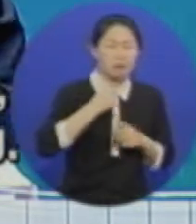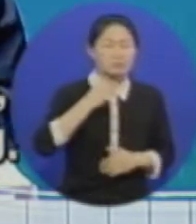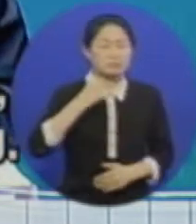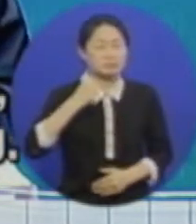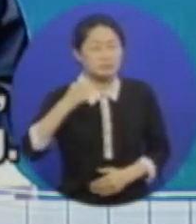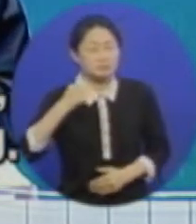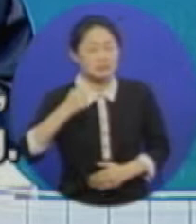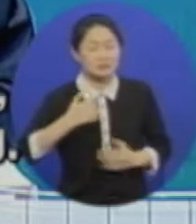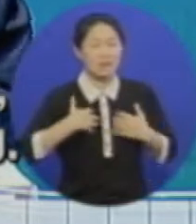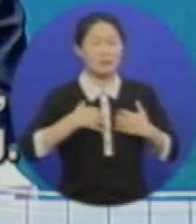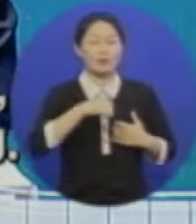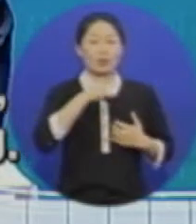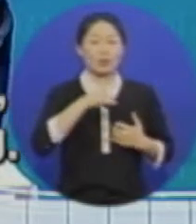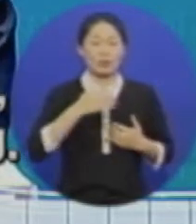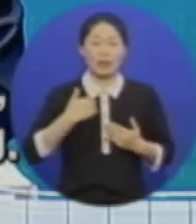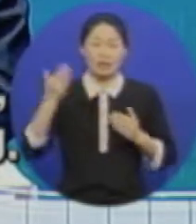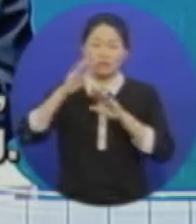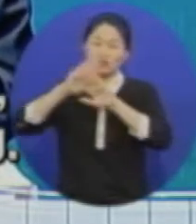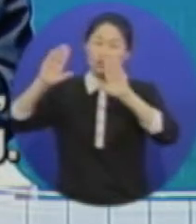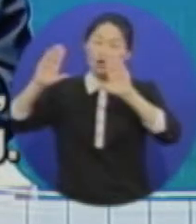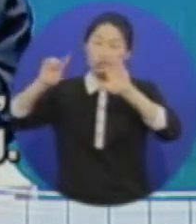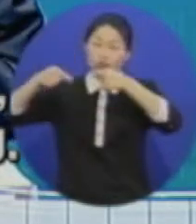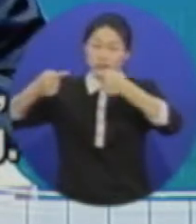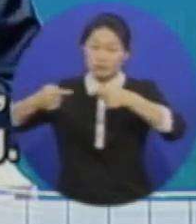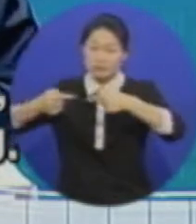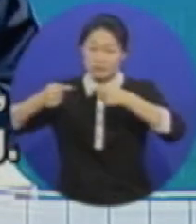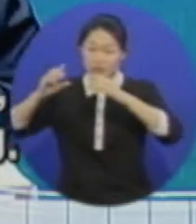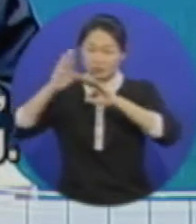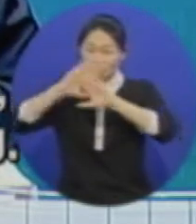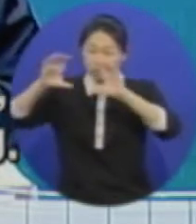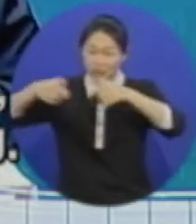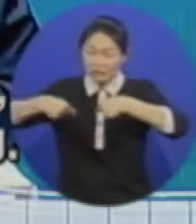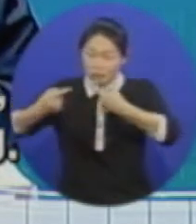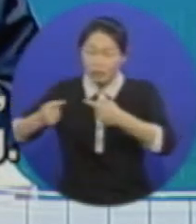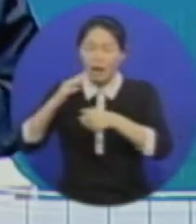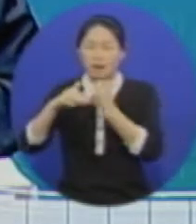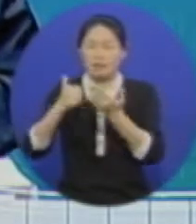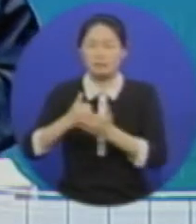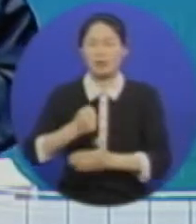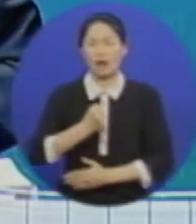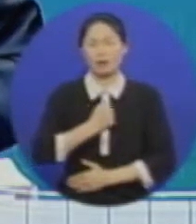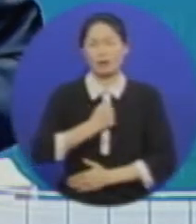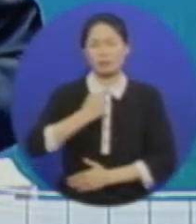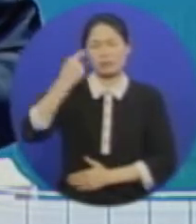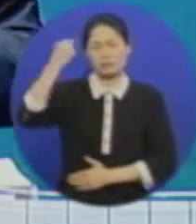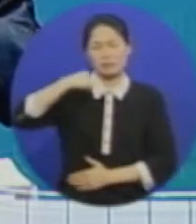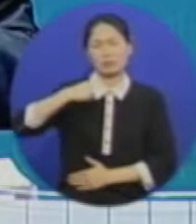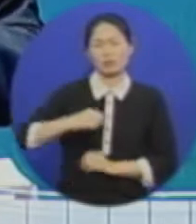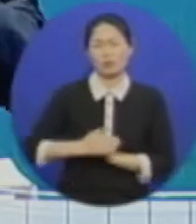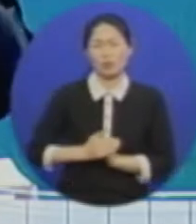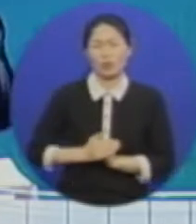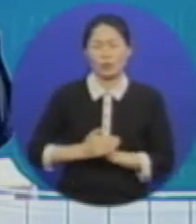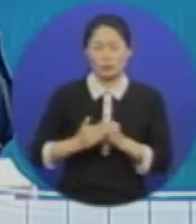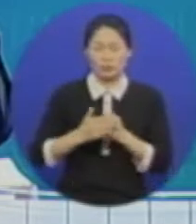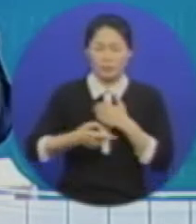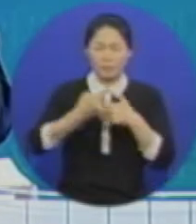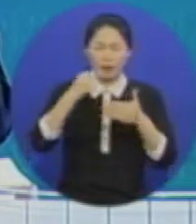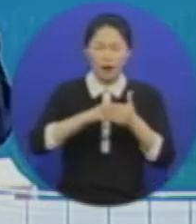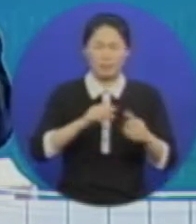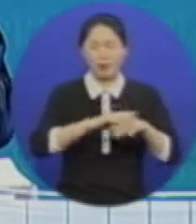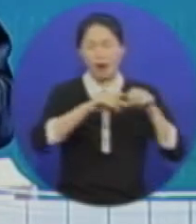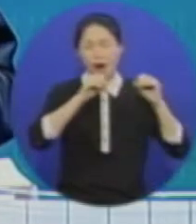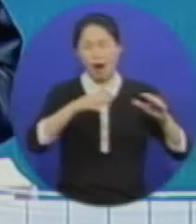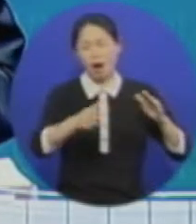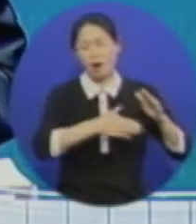재미있고 나를 천국으로 인도하는 하나님은 답답하게 느껴지는 거예요 그래서 이렇게 마음이 허망한 자